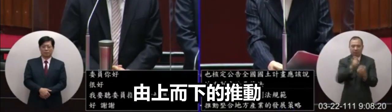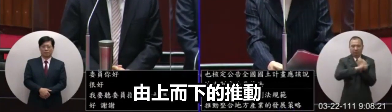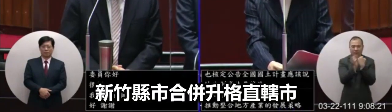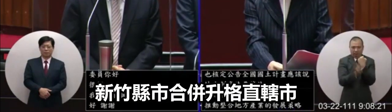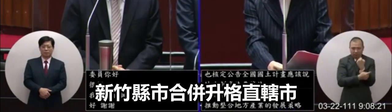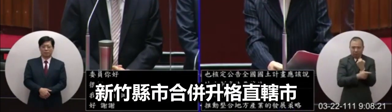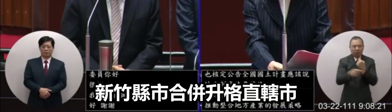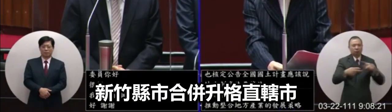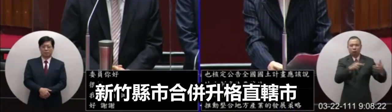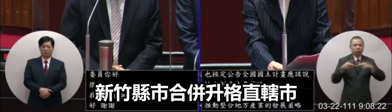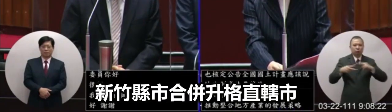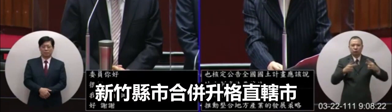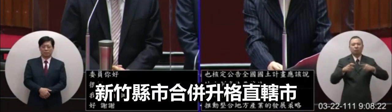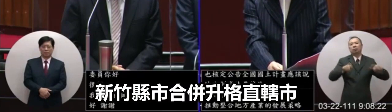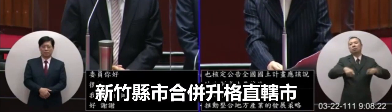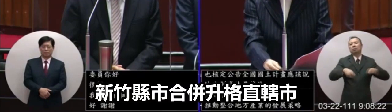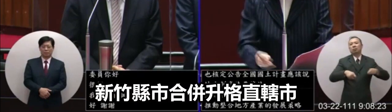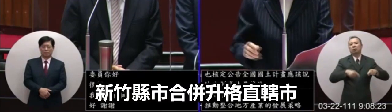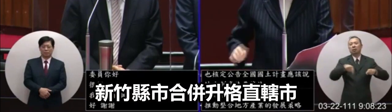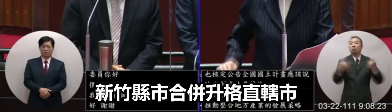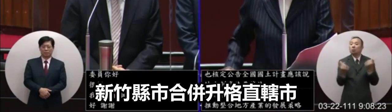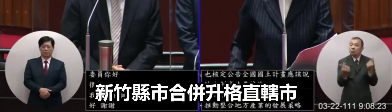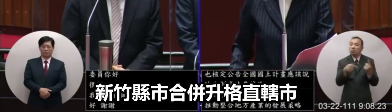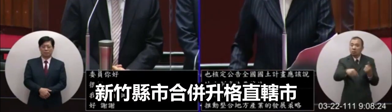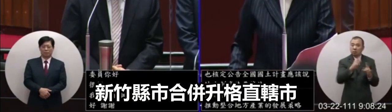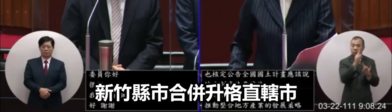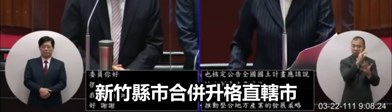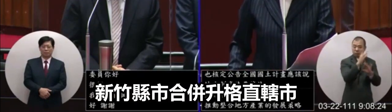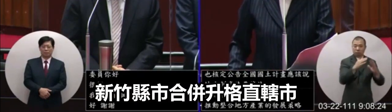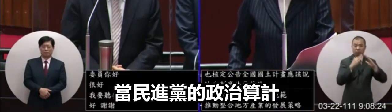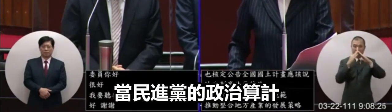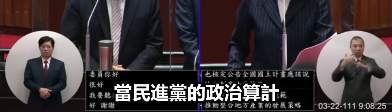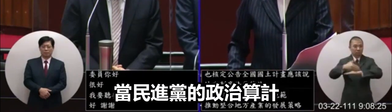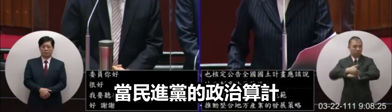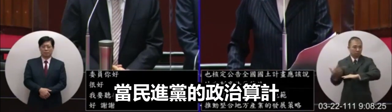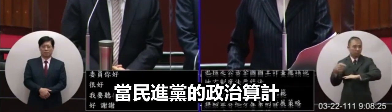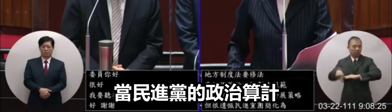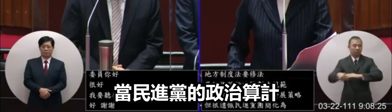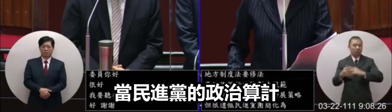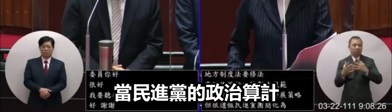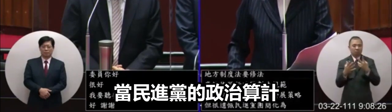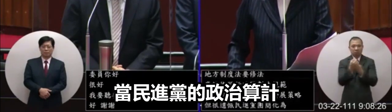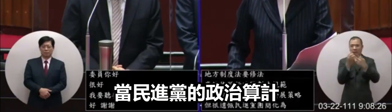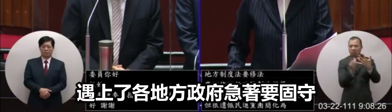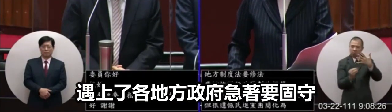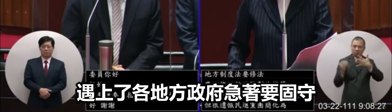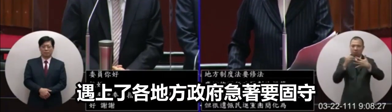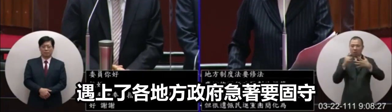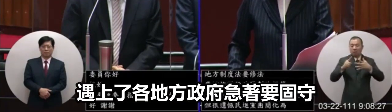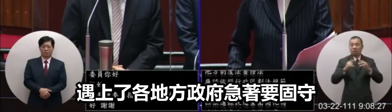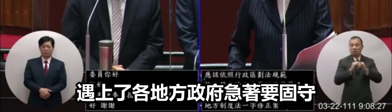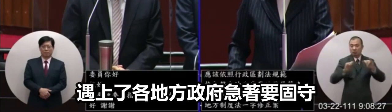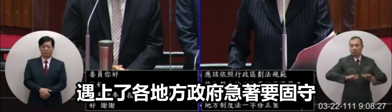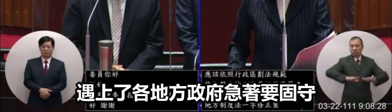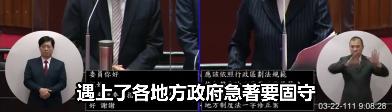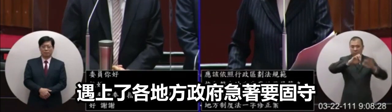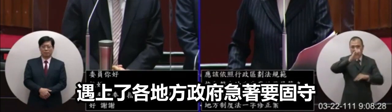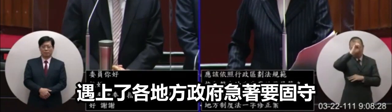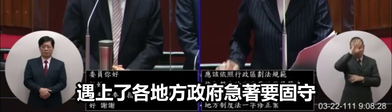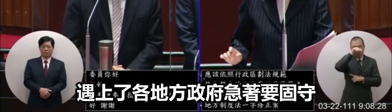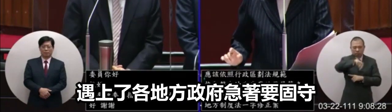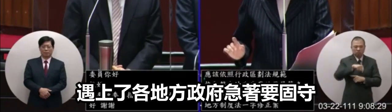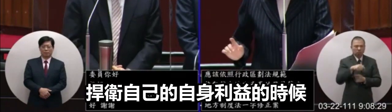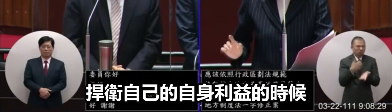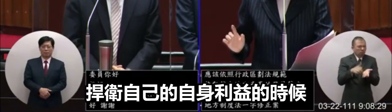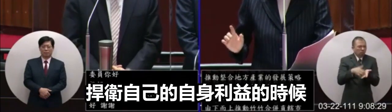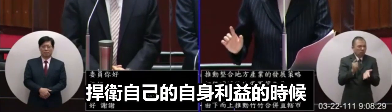推动新竹县市合并升格直辖市。当民进党的政治算计遇上了各地方政府急